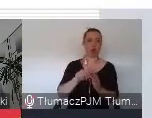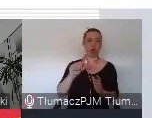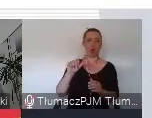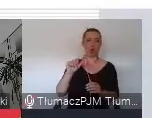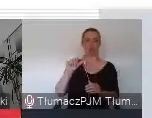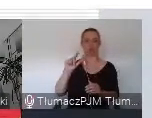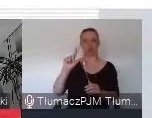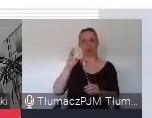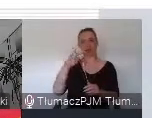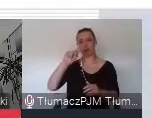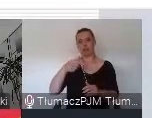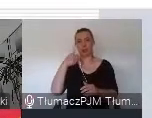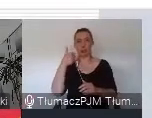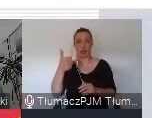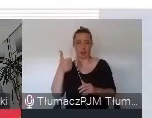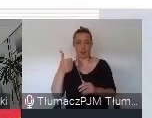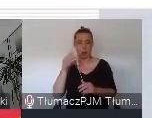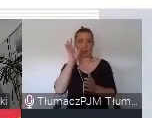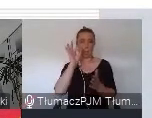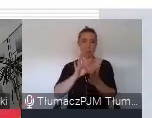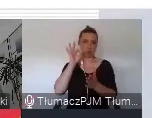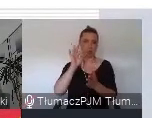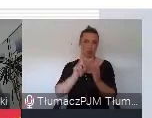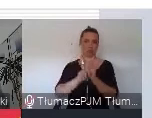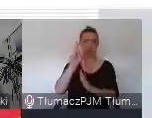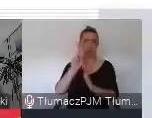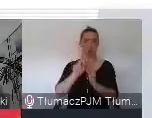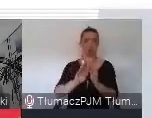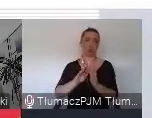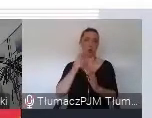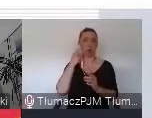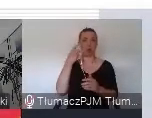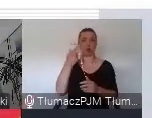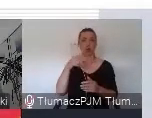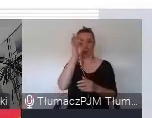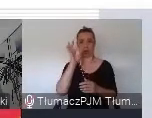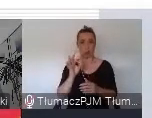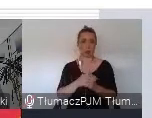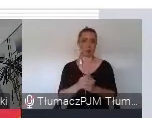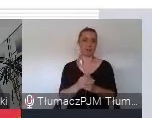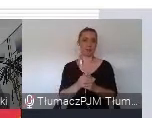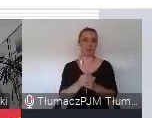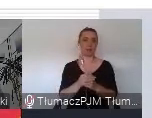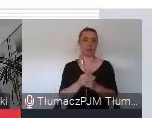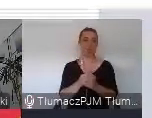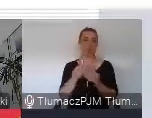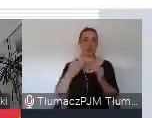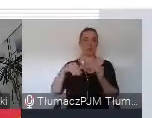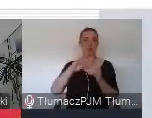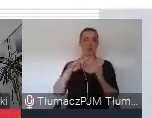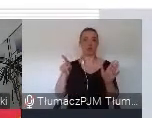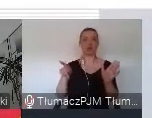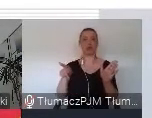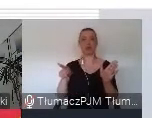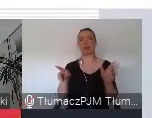rzecz biorąc 100%. I kolejna kwestia, jeśli chodzi o sprawę porządkowania rynku, to jak powiedziałem, efektywny system ciepłowniczy będzie